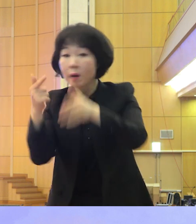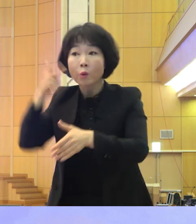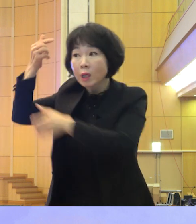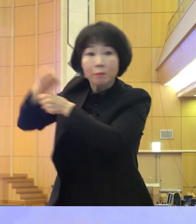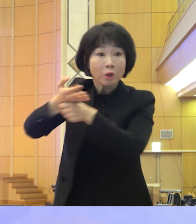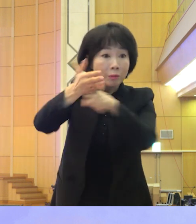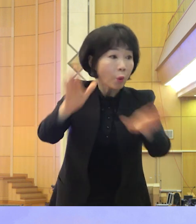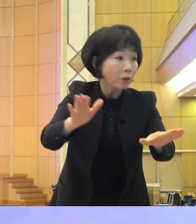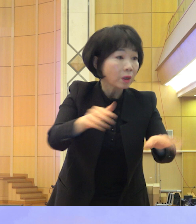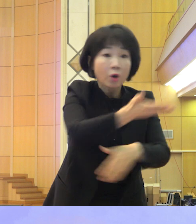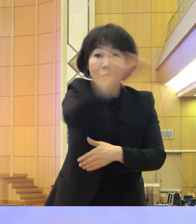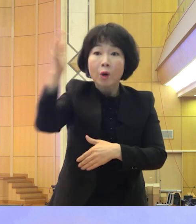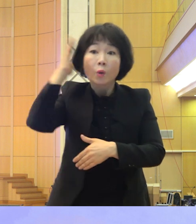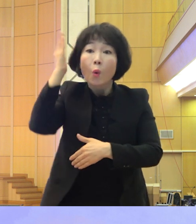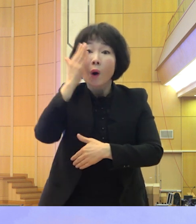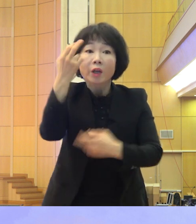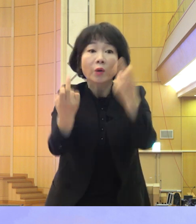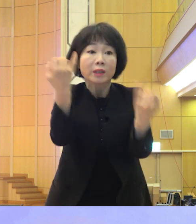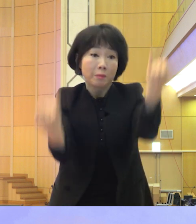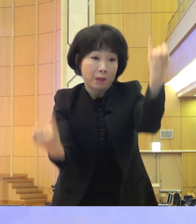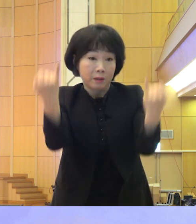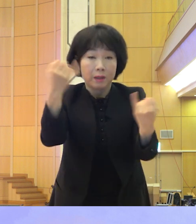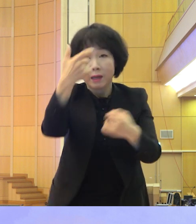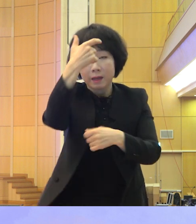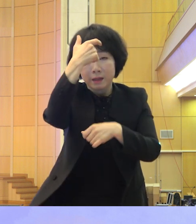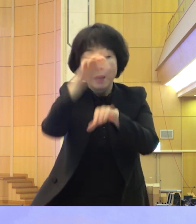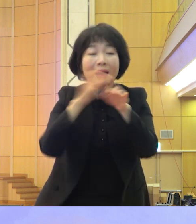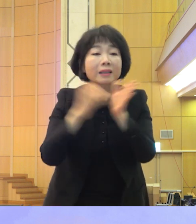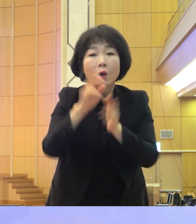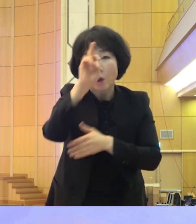청년, 청소년, 청년